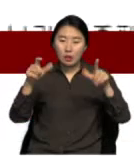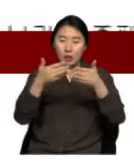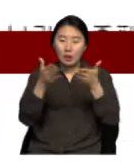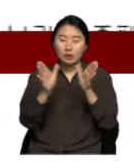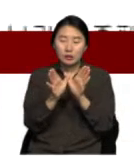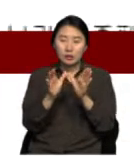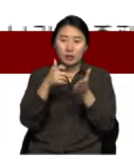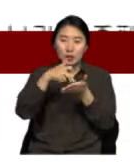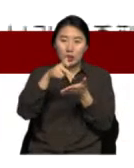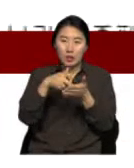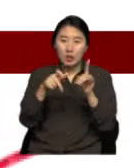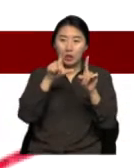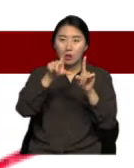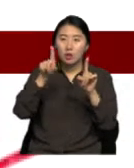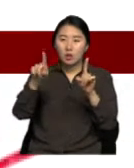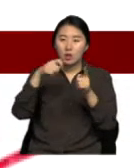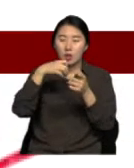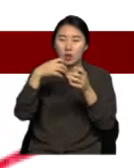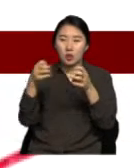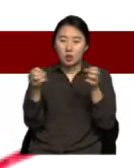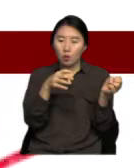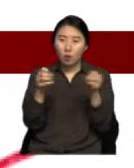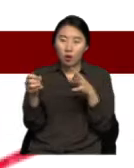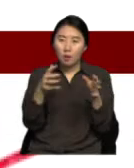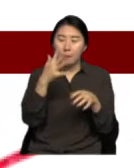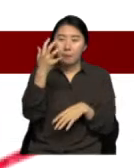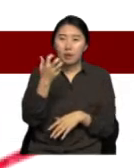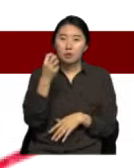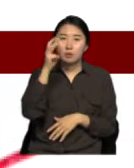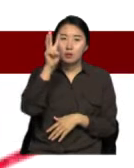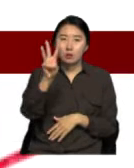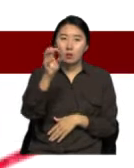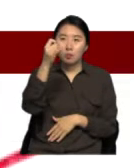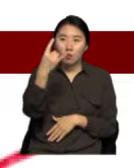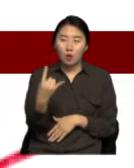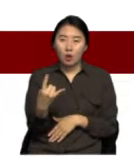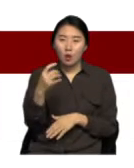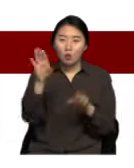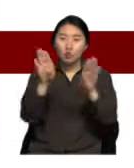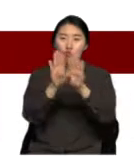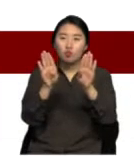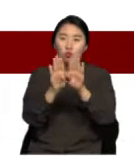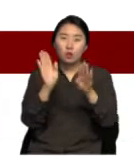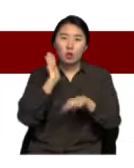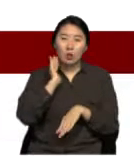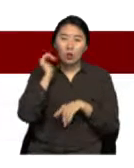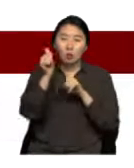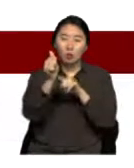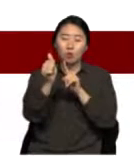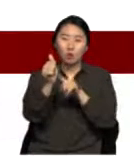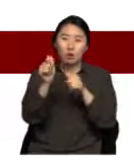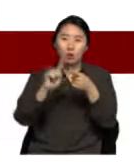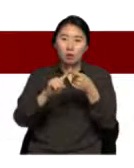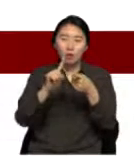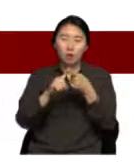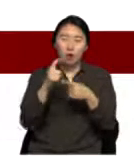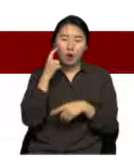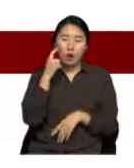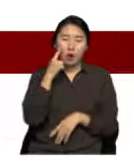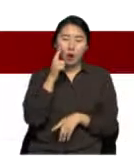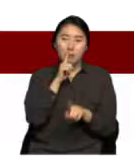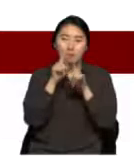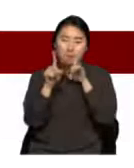대화방과 1대1 대화를 통해 83차례에 걸쳐 문재인 당시 대통령 예비 후보에 대한 허위 사실을